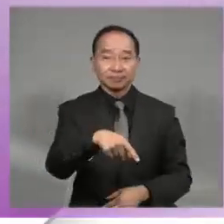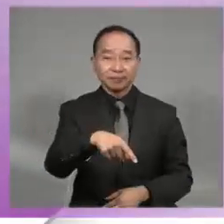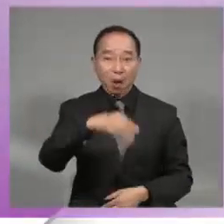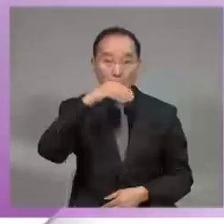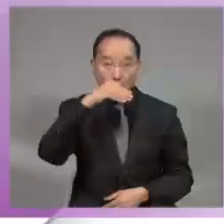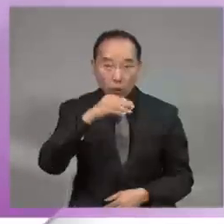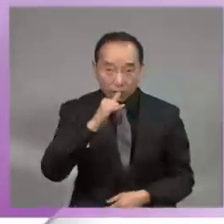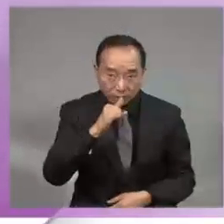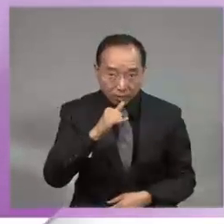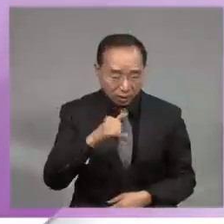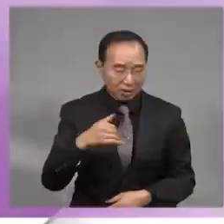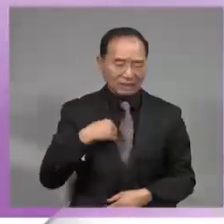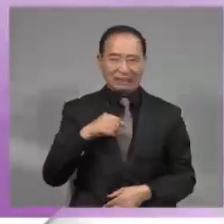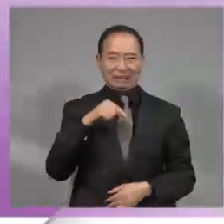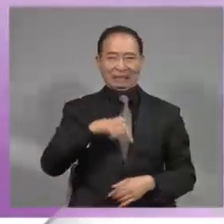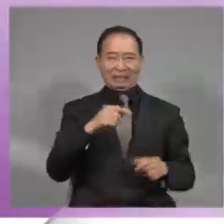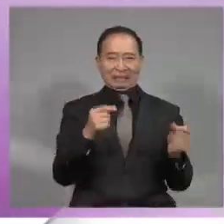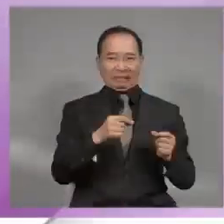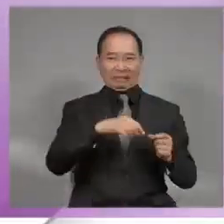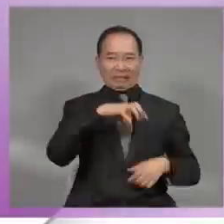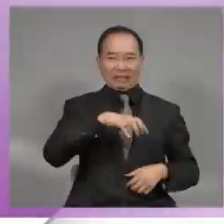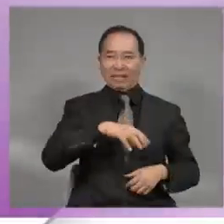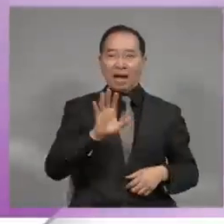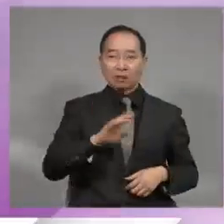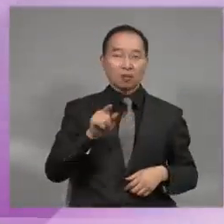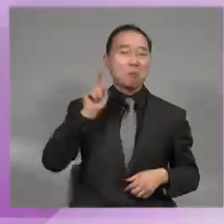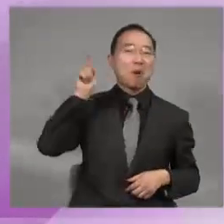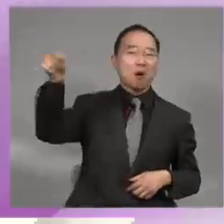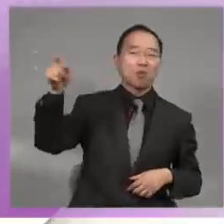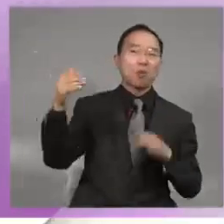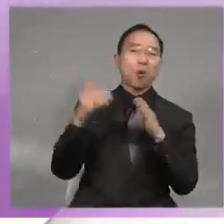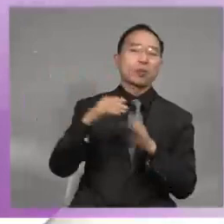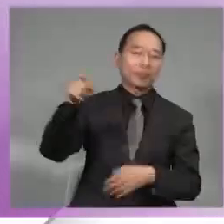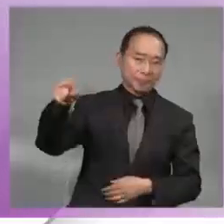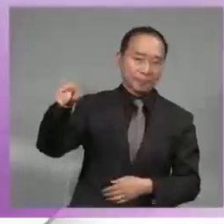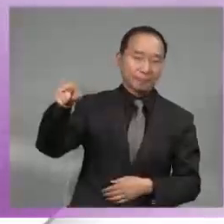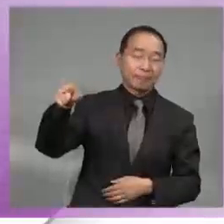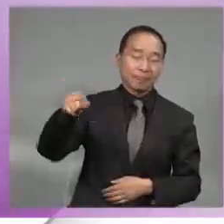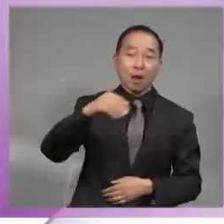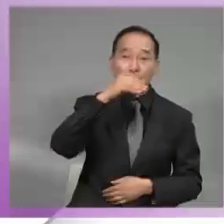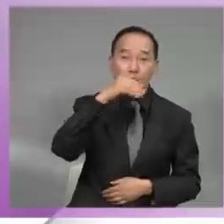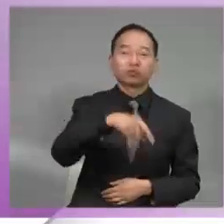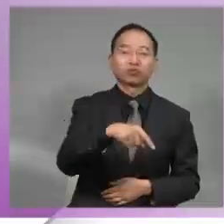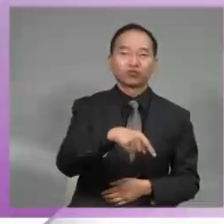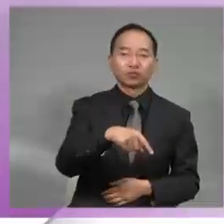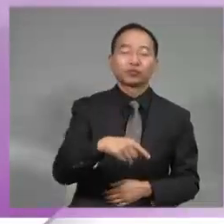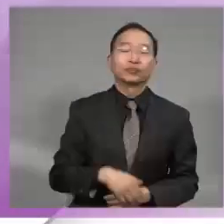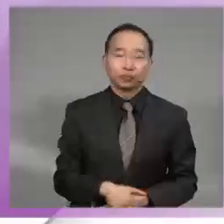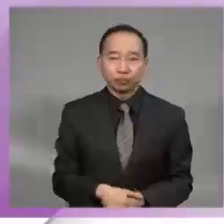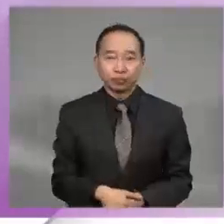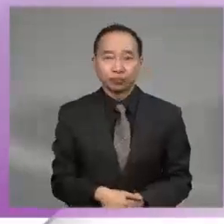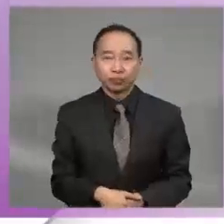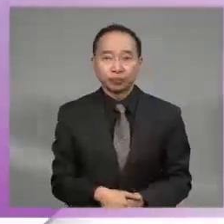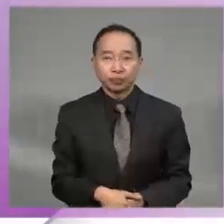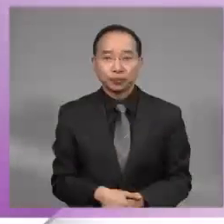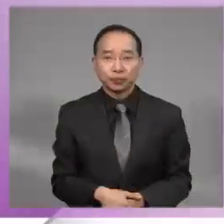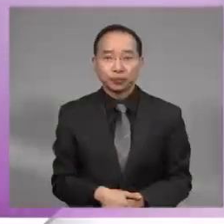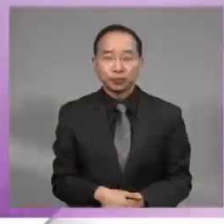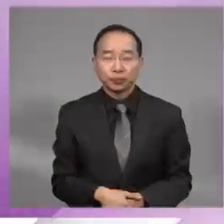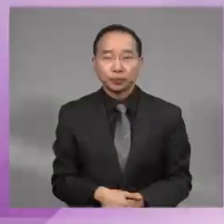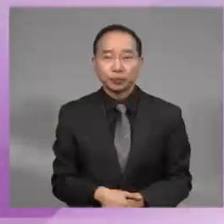예. 내가 사는 거주지가 아닌 곳에 와서 투표를 하신 분들의 투표용지입니다. 그죠? 네. 저렇게 봉투에 담겨져 있는 것은.